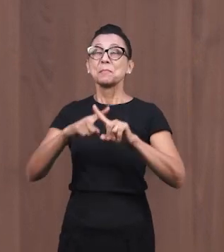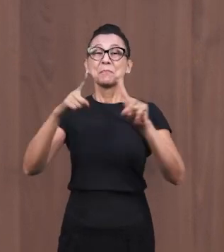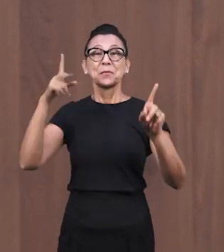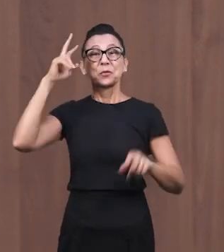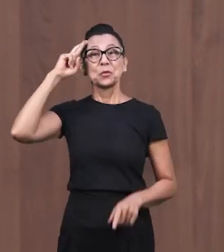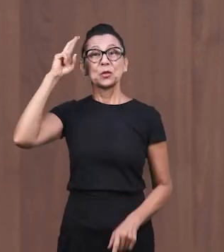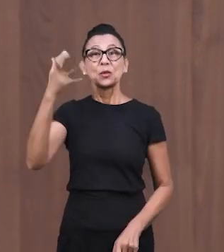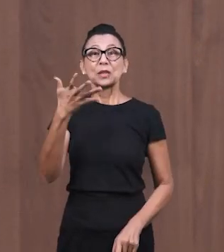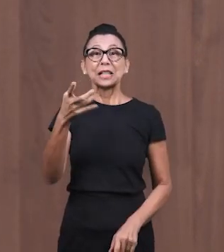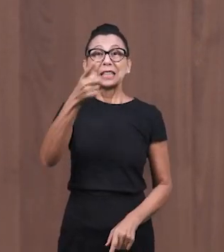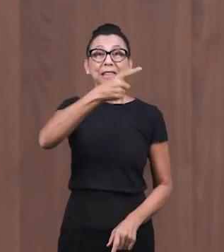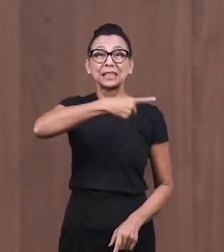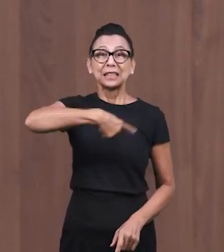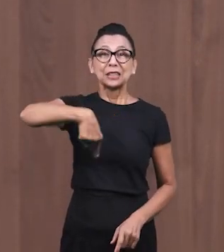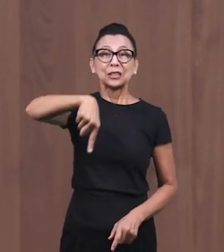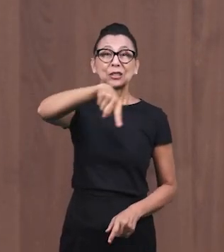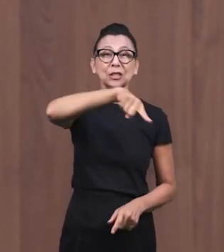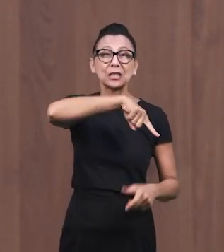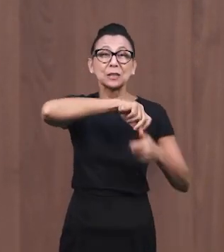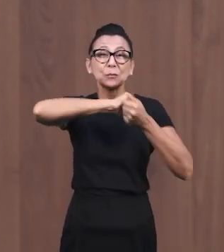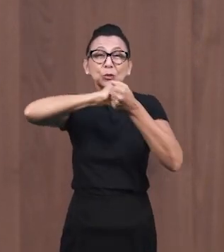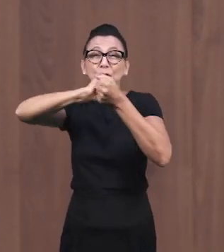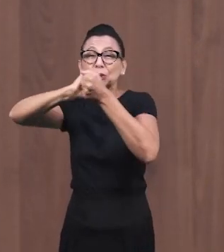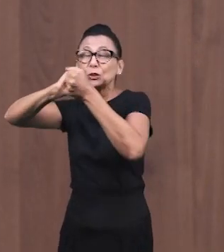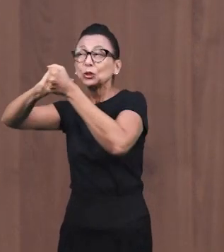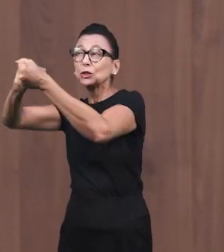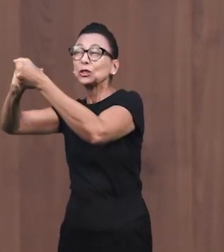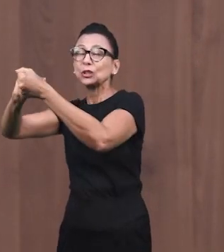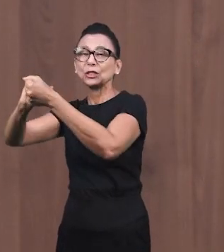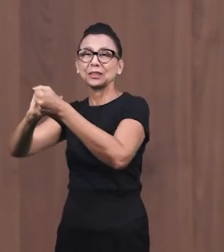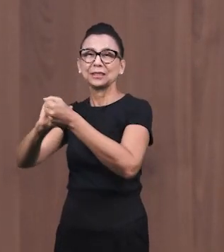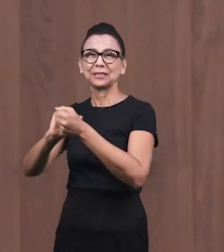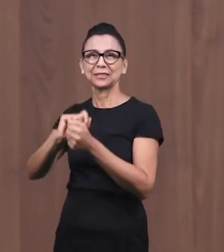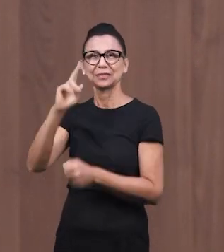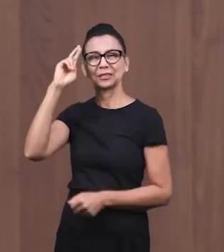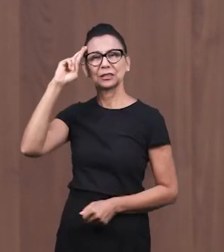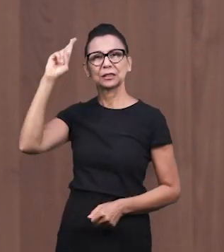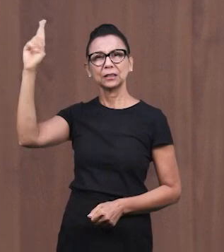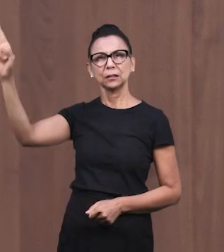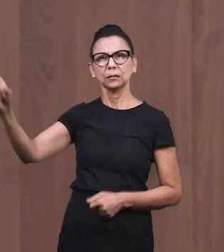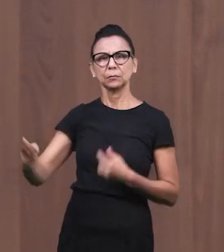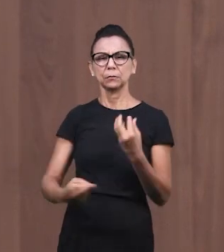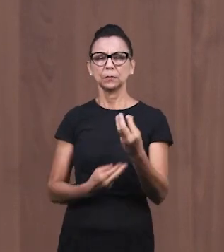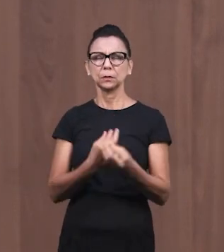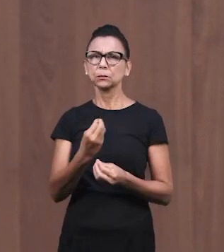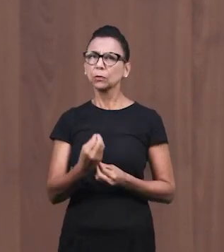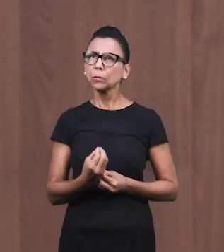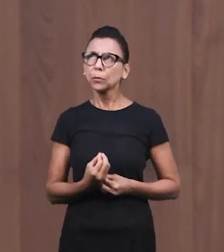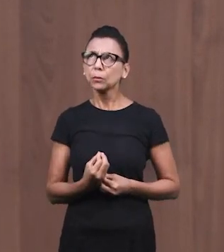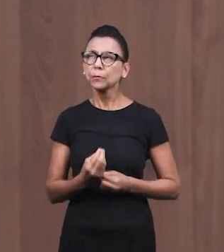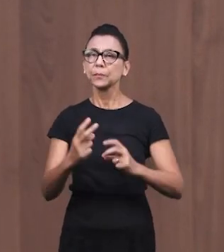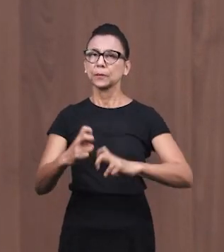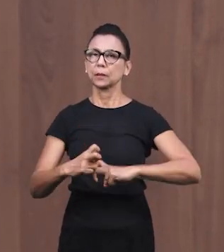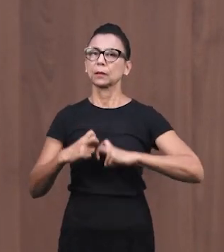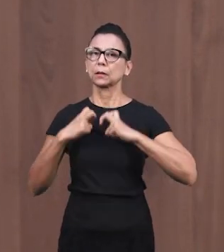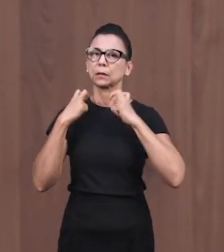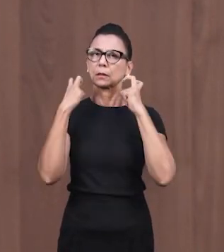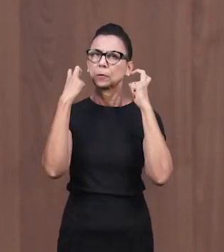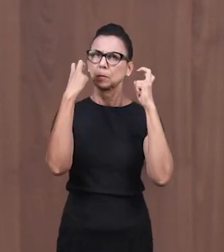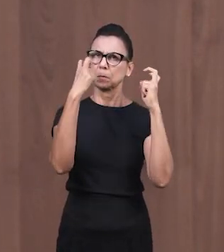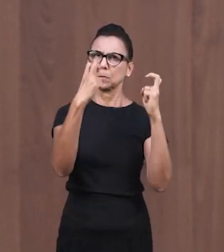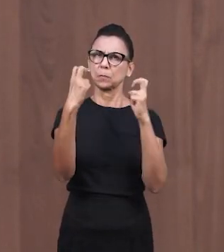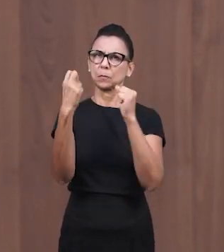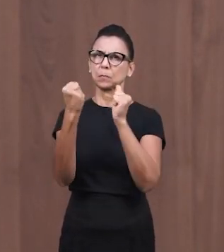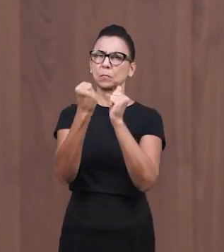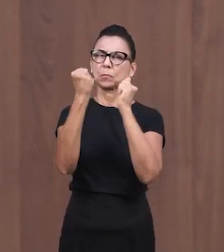approchions de lui, que nous soyons plus proches de lui. Et comment nous allons faire cela? en clamant par le sang de